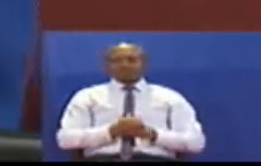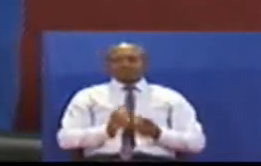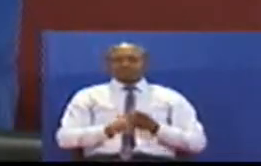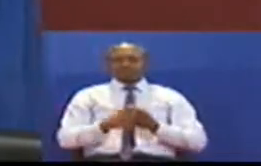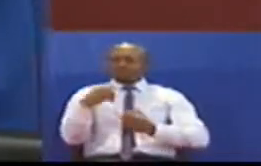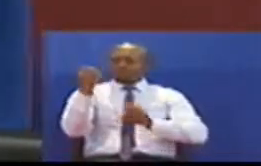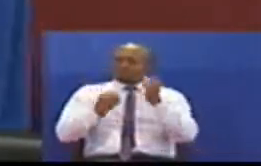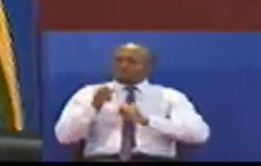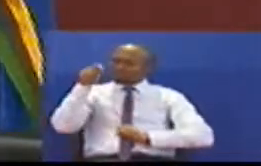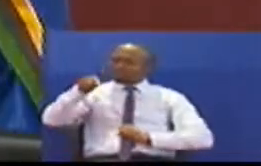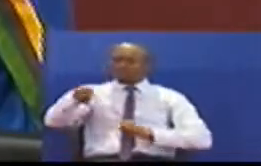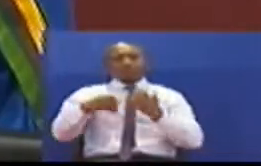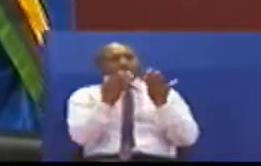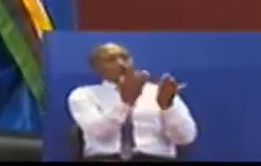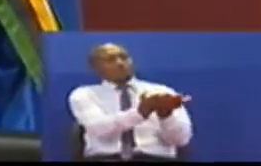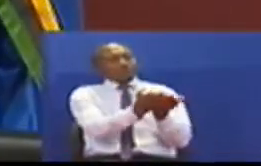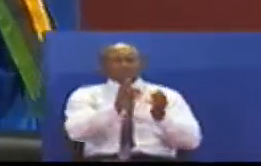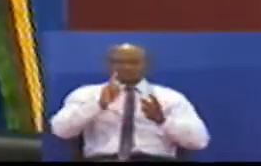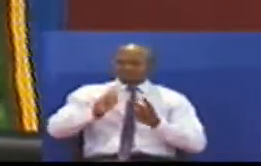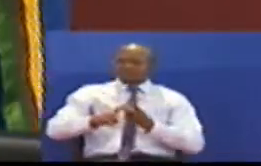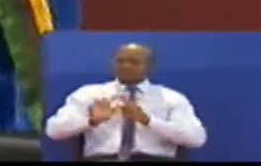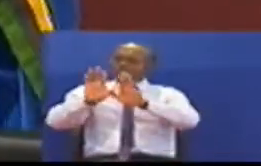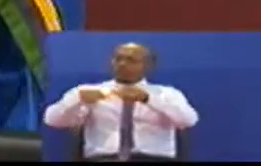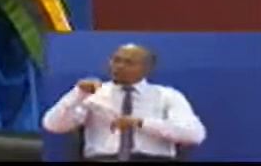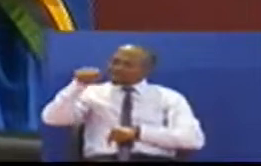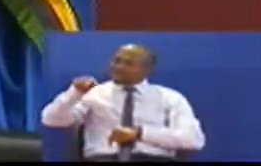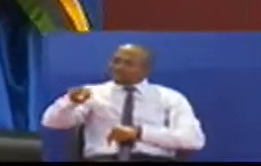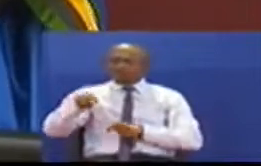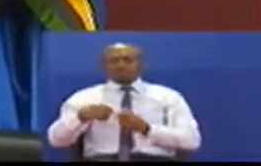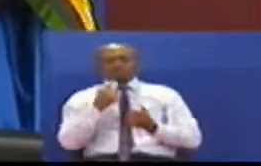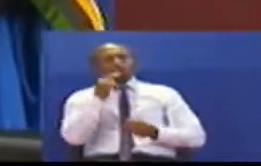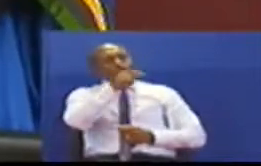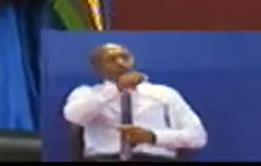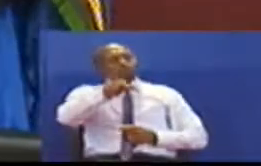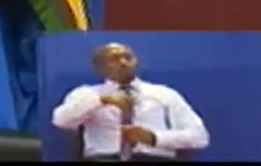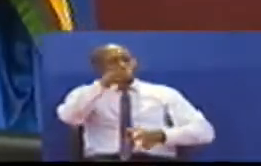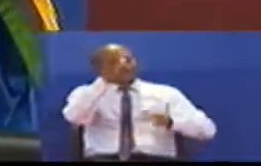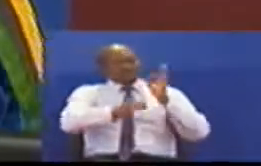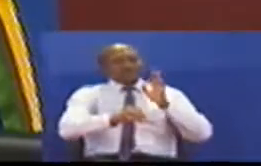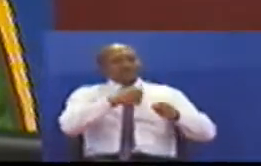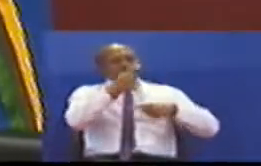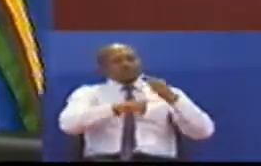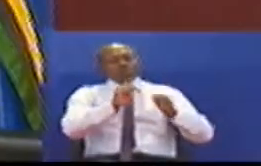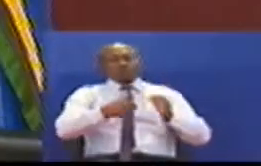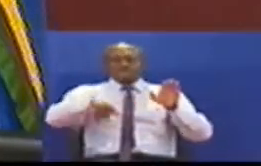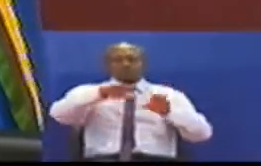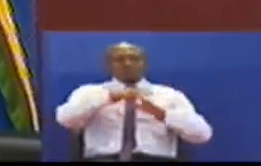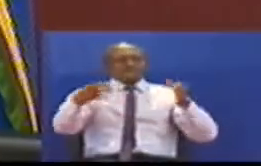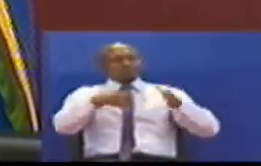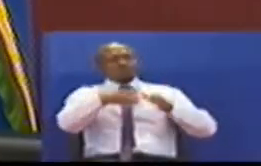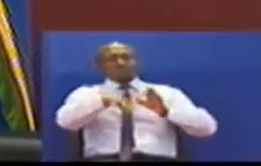mkurugenzi wao huko leo. Na baada hao wakachagua kwamba huyu na huyu ndio wanafaa kuwa wenye viti wa tume ya